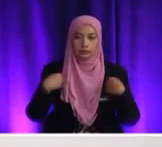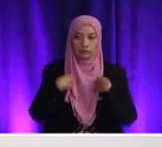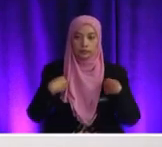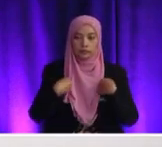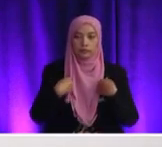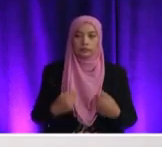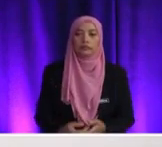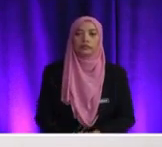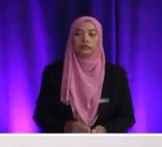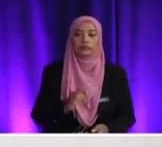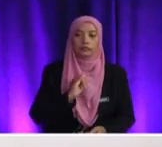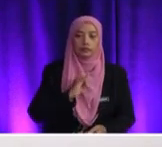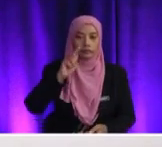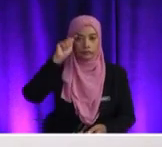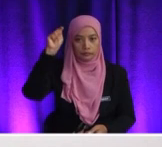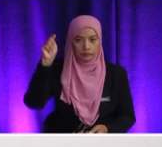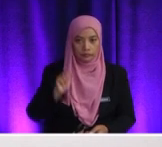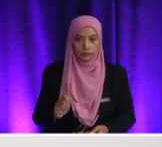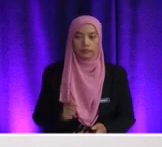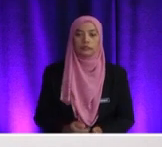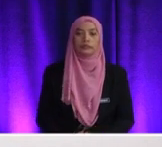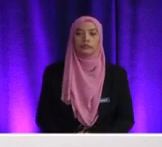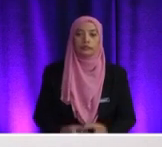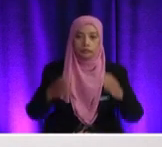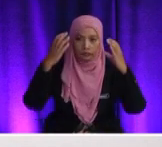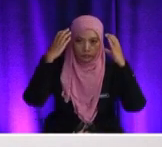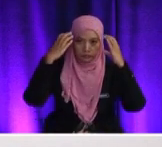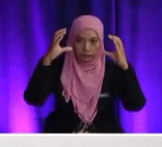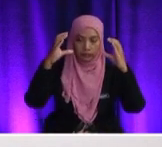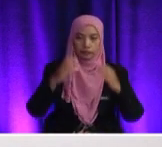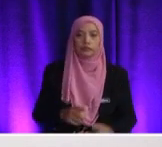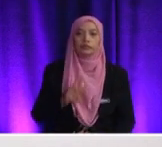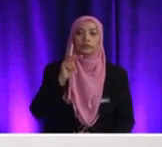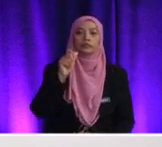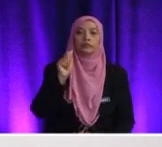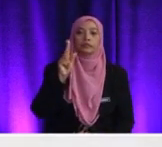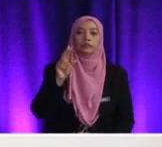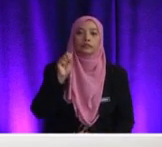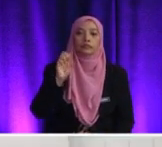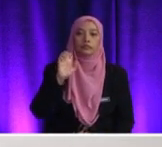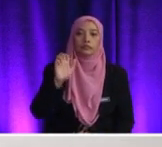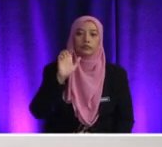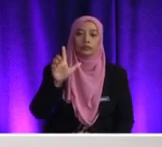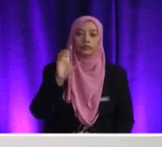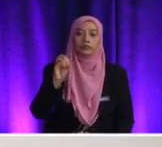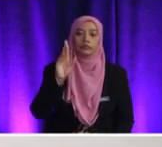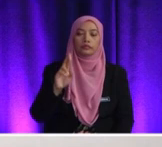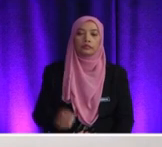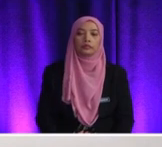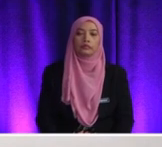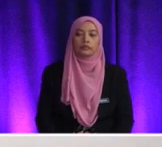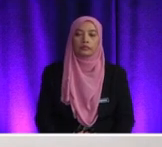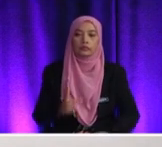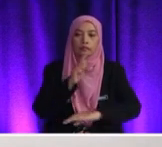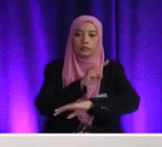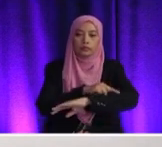khusus atau bidang yang akan saya ambil nanti beliau mensyaratkan saya mengambil as-syaikh di University Malaya seterusnya